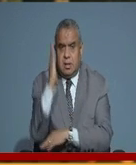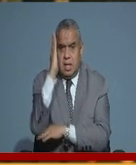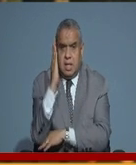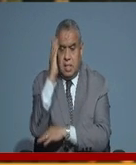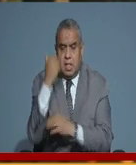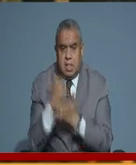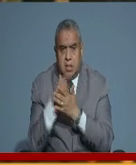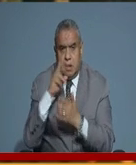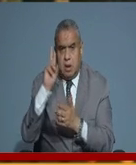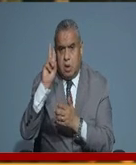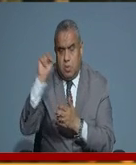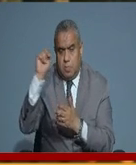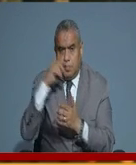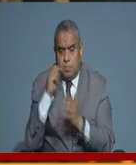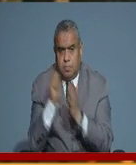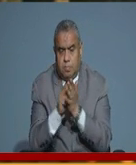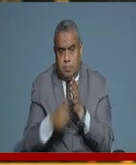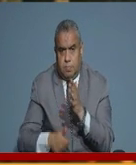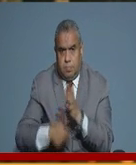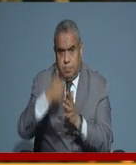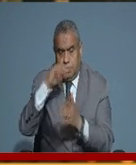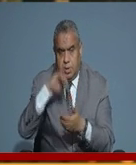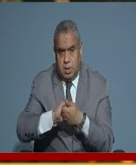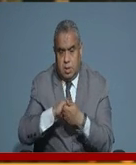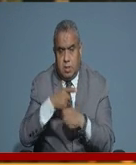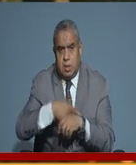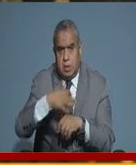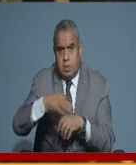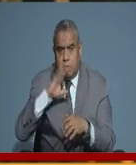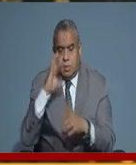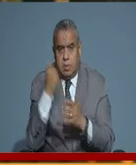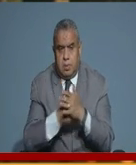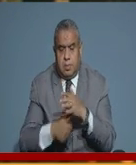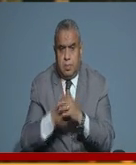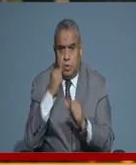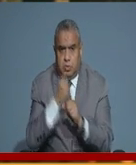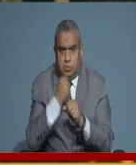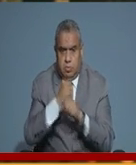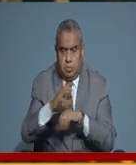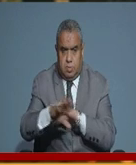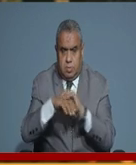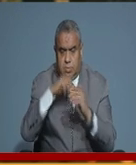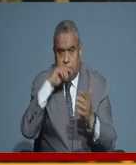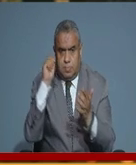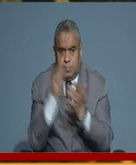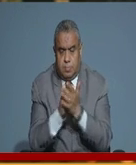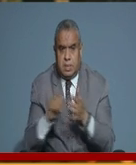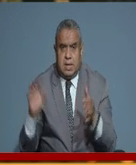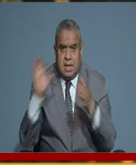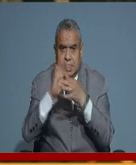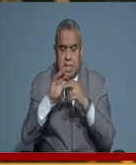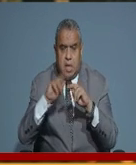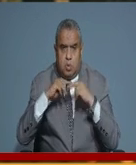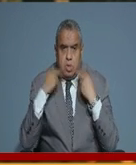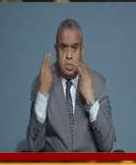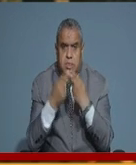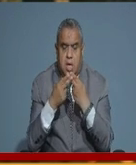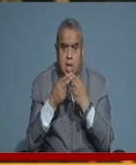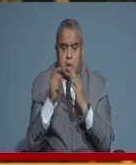المتحدة، إنه الآن الوقت لتجديد هذا الالتزام نحو التعاون الدولي